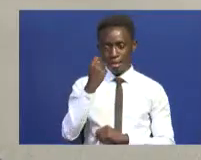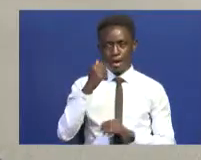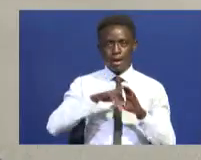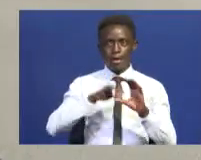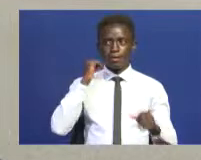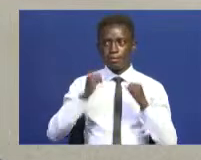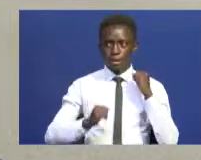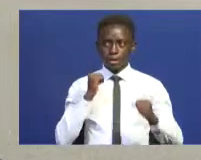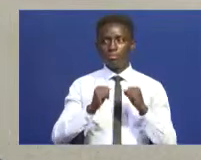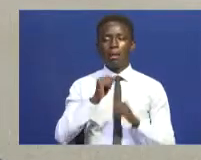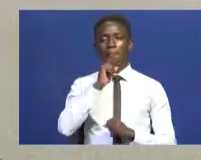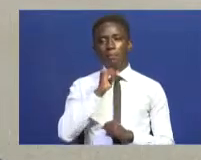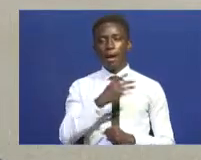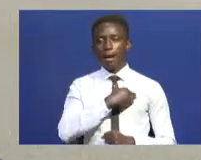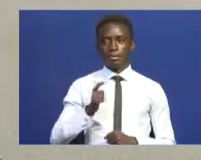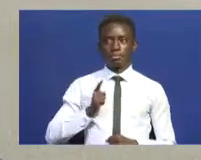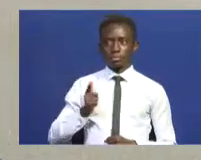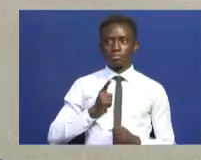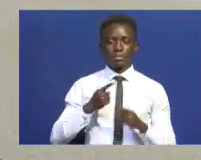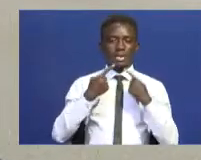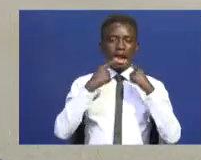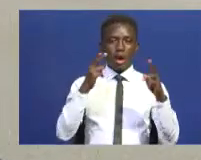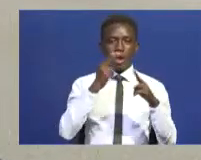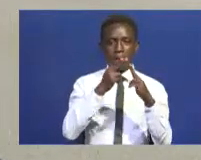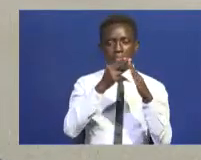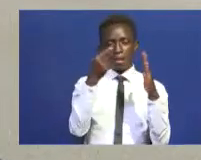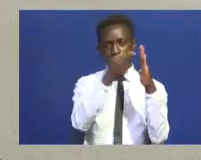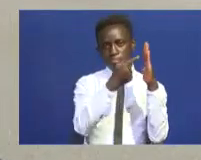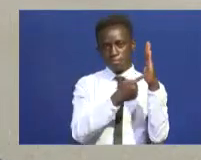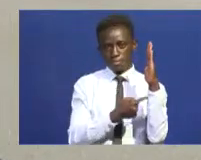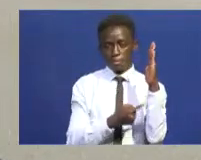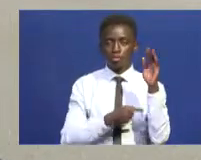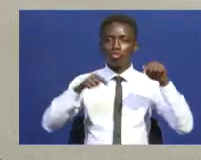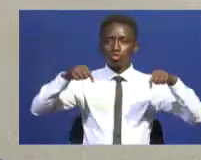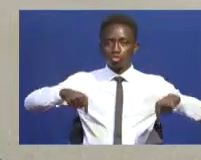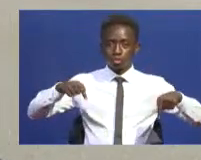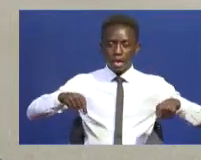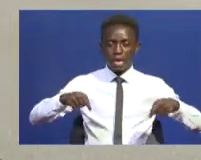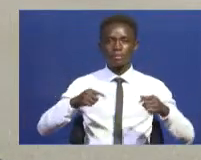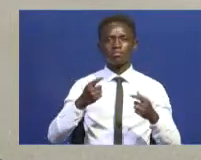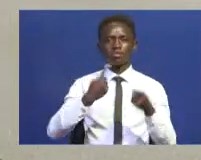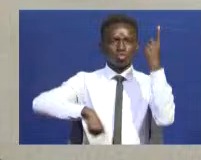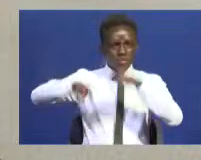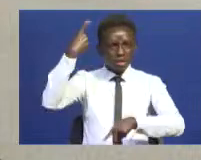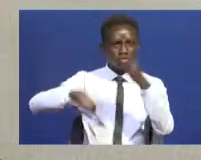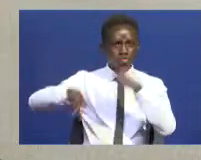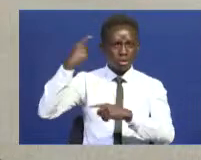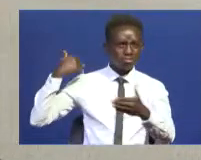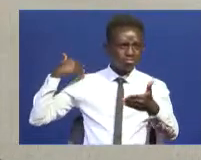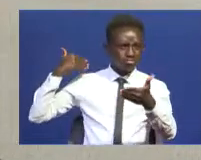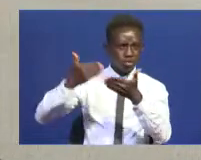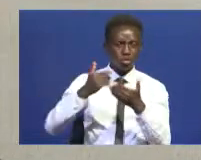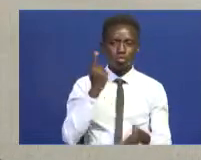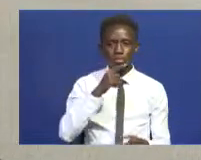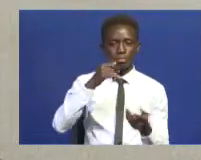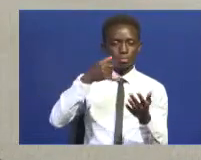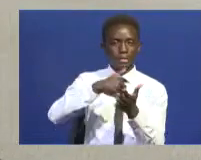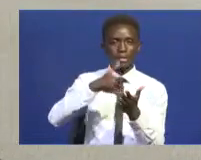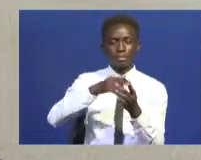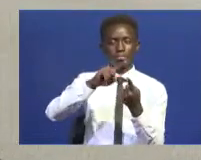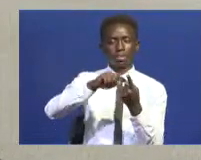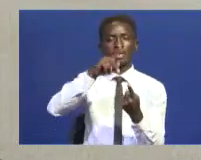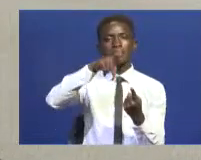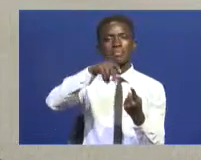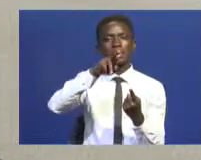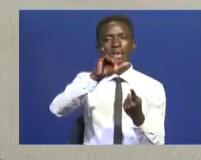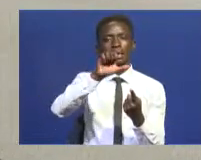na wanawake kimetajwa leo, huku mabingwa watetezi akina Paris Chepchirchir hali kadhalika